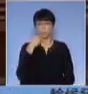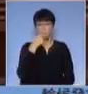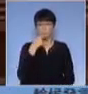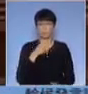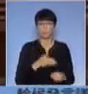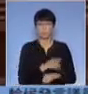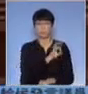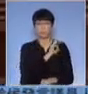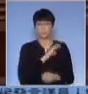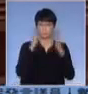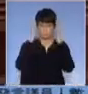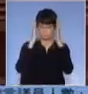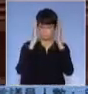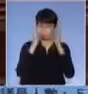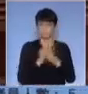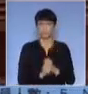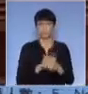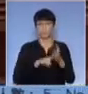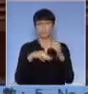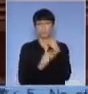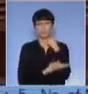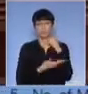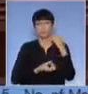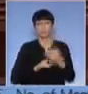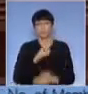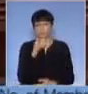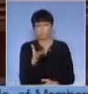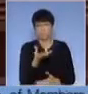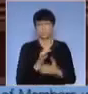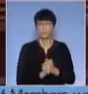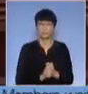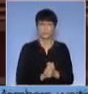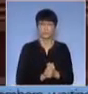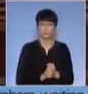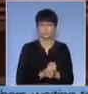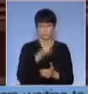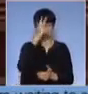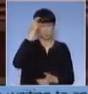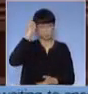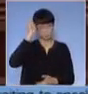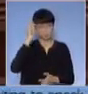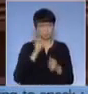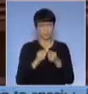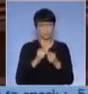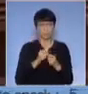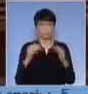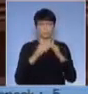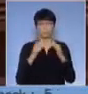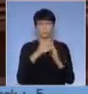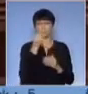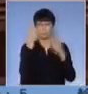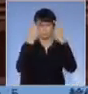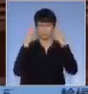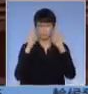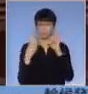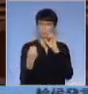社會的關注，亦都因應立法會議員的提問，本局已經向研究資助局和香港大學作出查